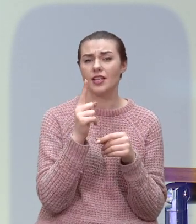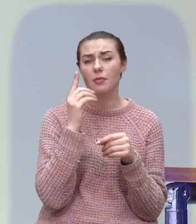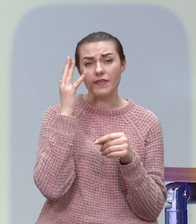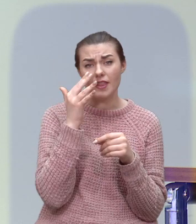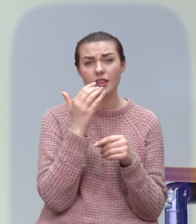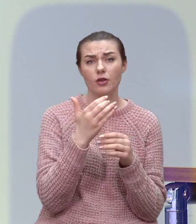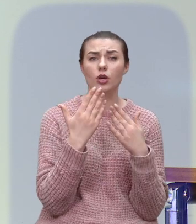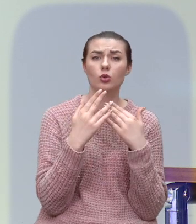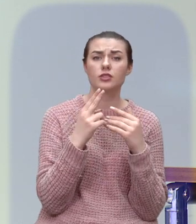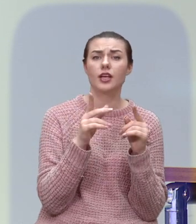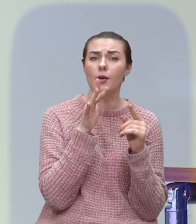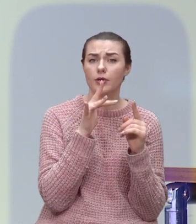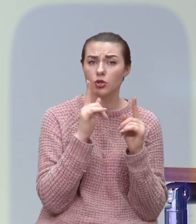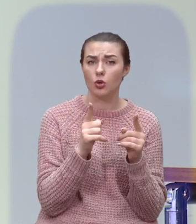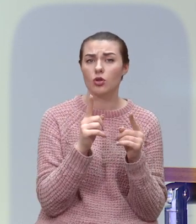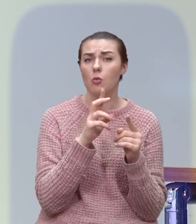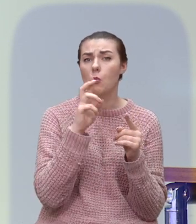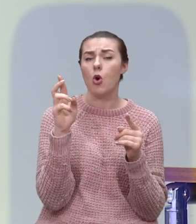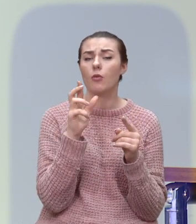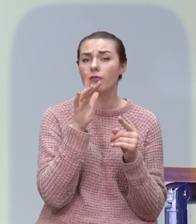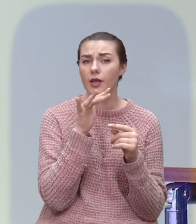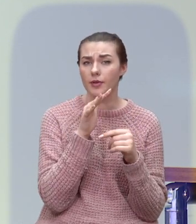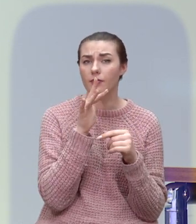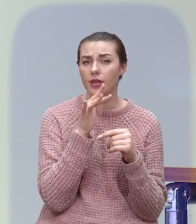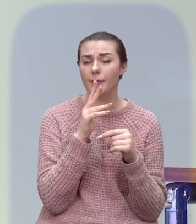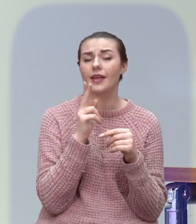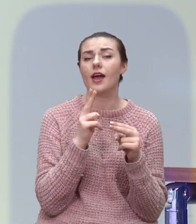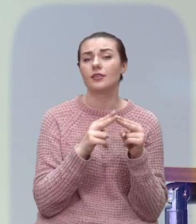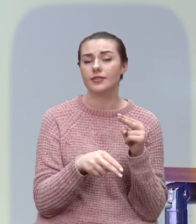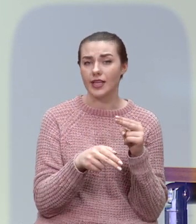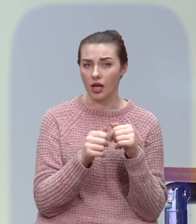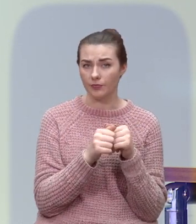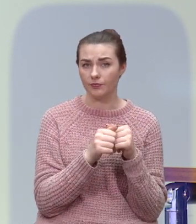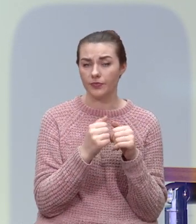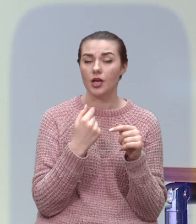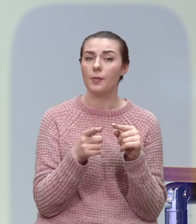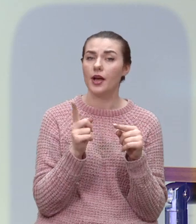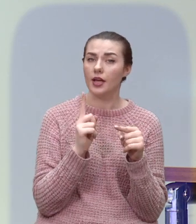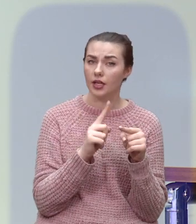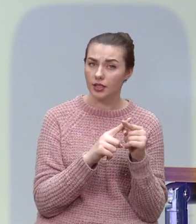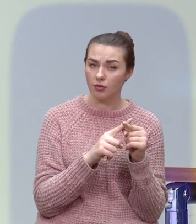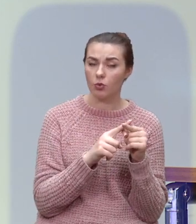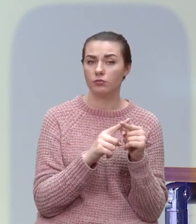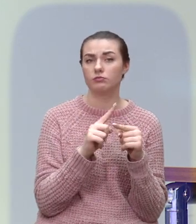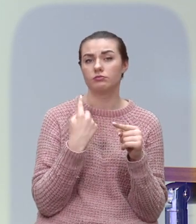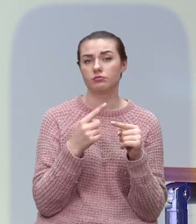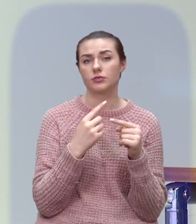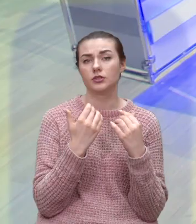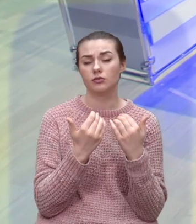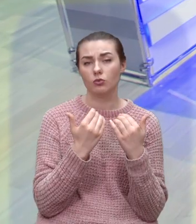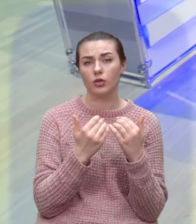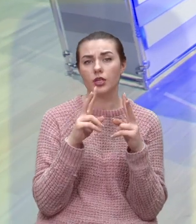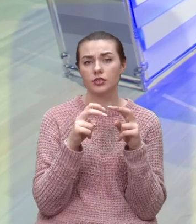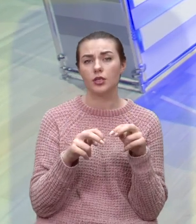и поведение твои относится к определенному богом времени времени конца поэтому поскольку мы